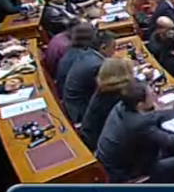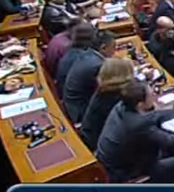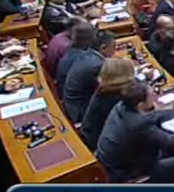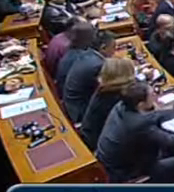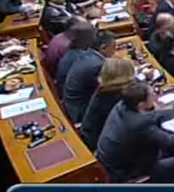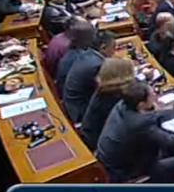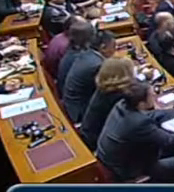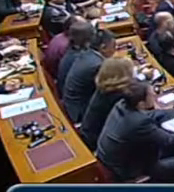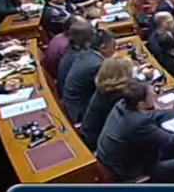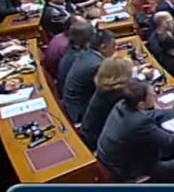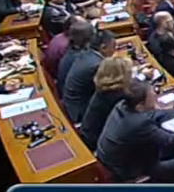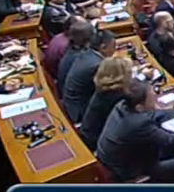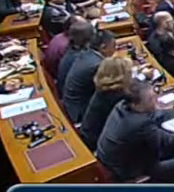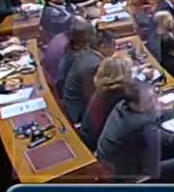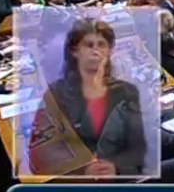Σας ευχαριστώ, κυρία Πρόεδρε.